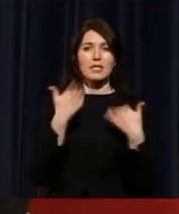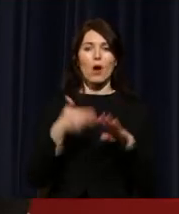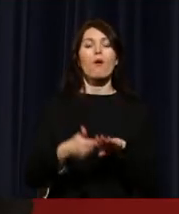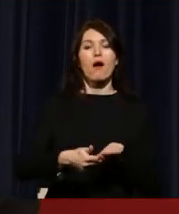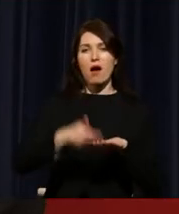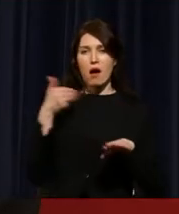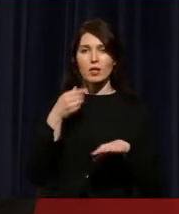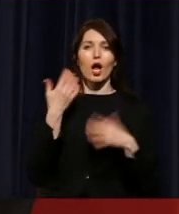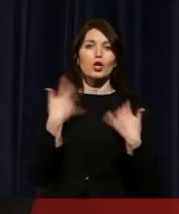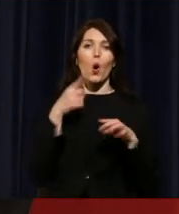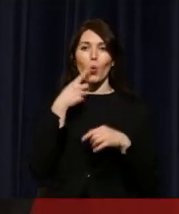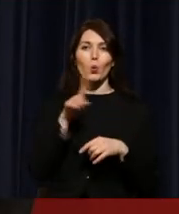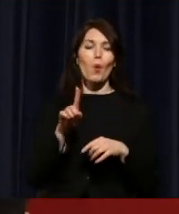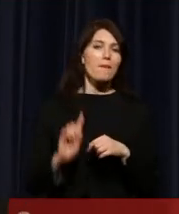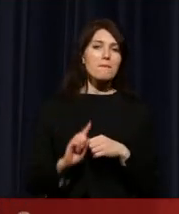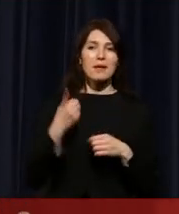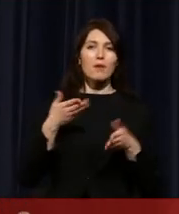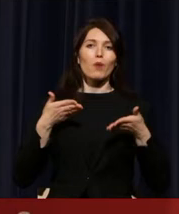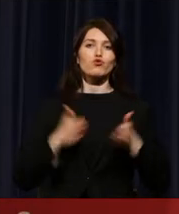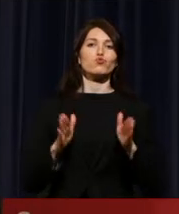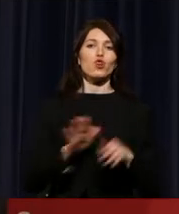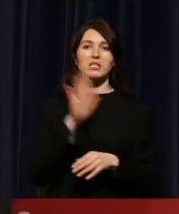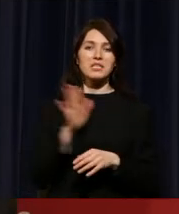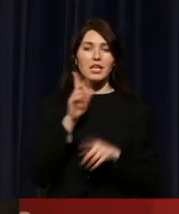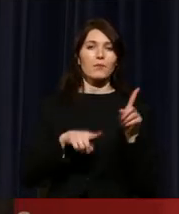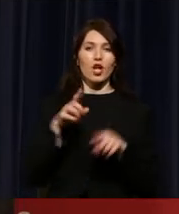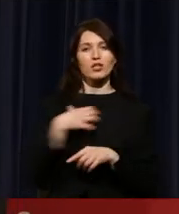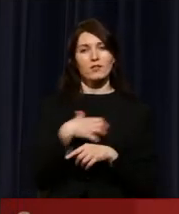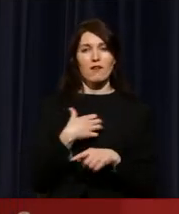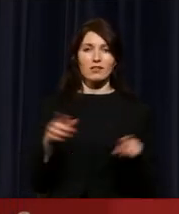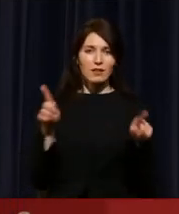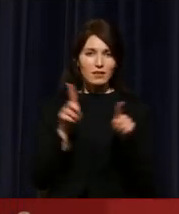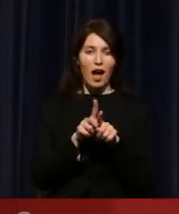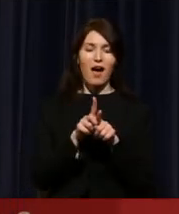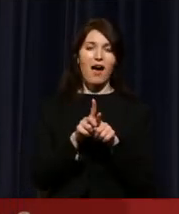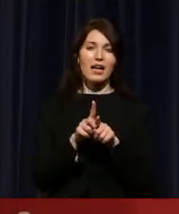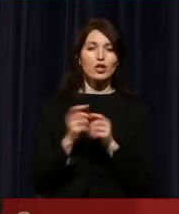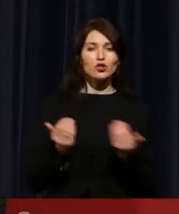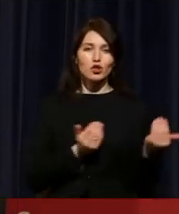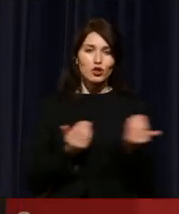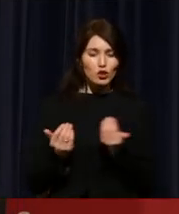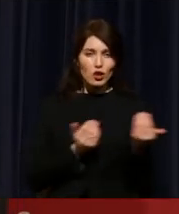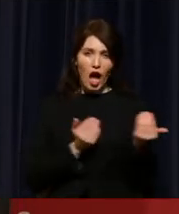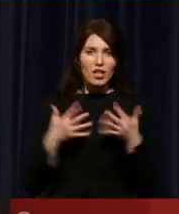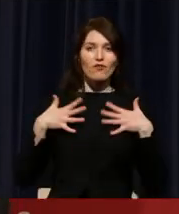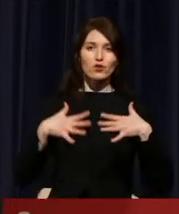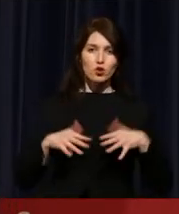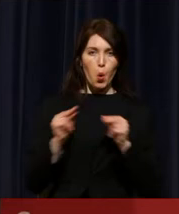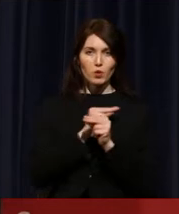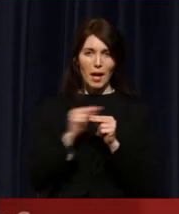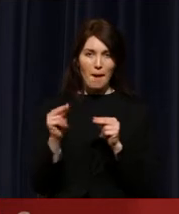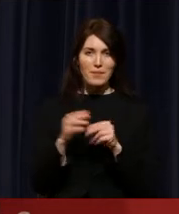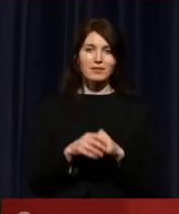agrāk, jau no pirmajām dzimšanas dienām, dažreiz ir nepieciešams arī zīdaiņiem